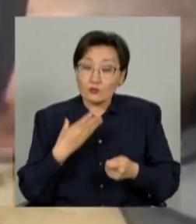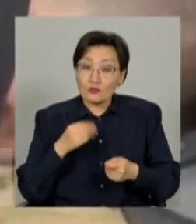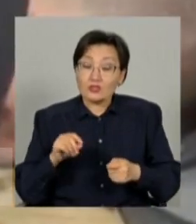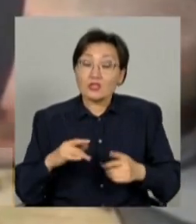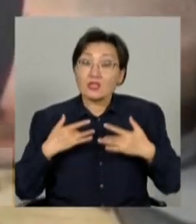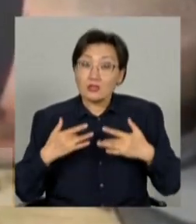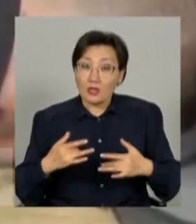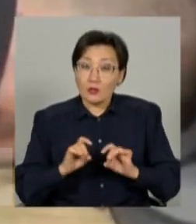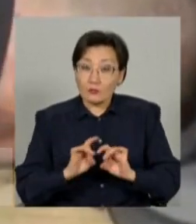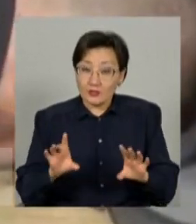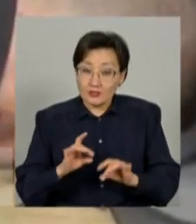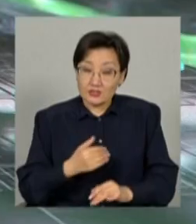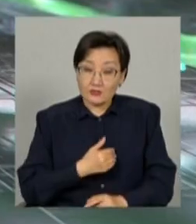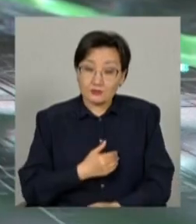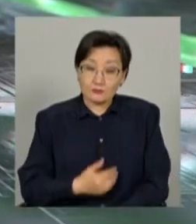талабын айтпақшы болған.